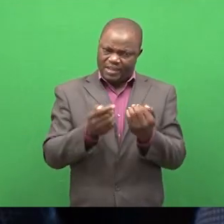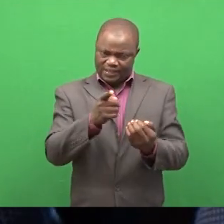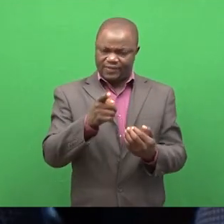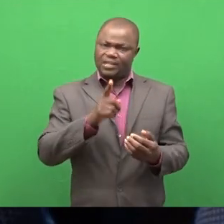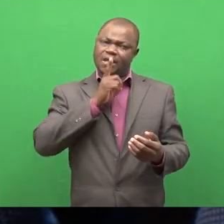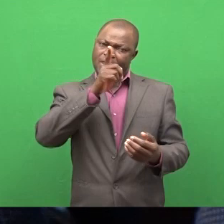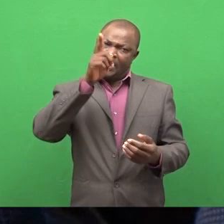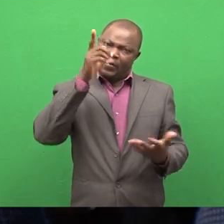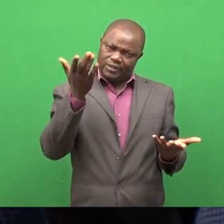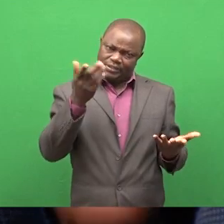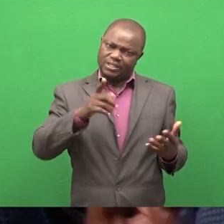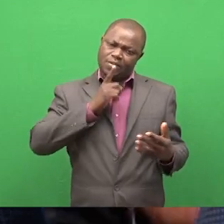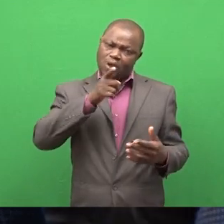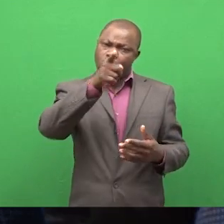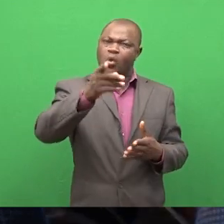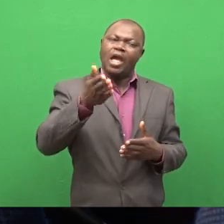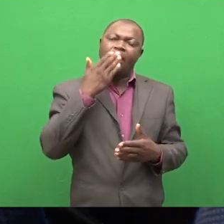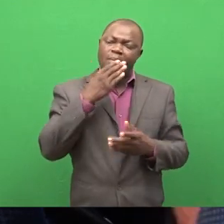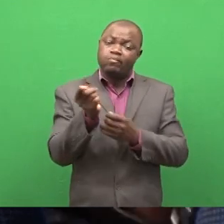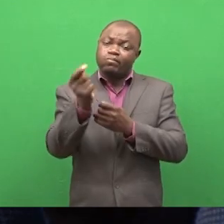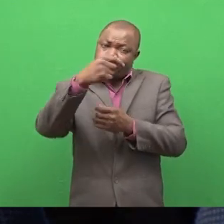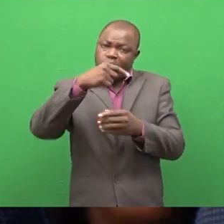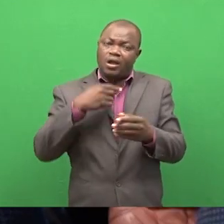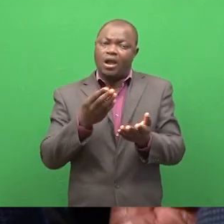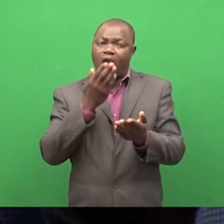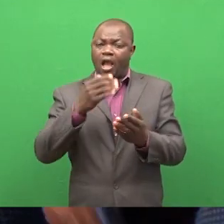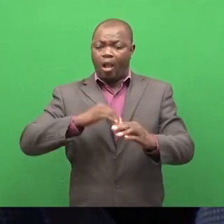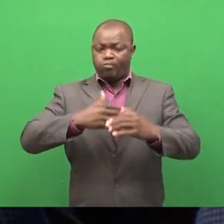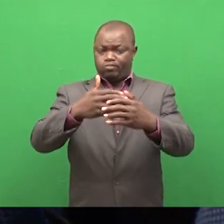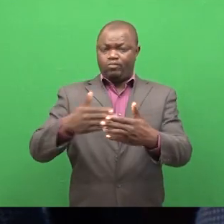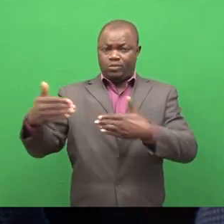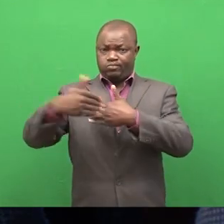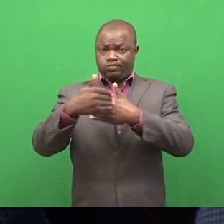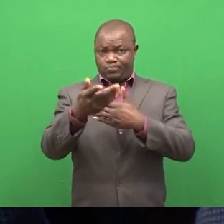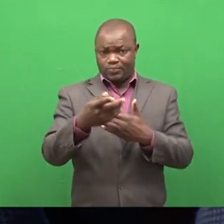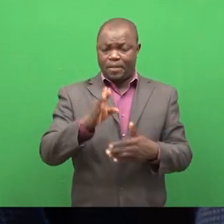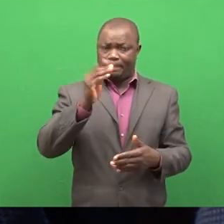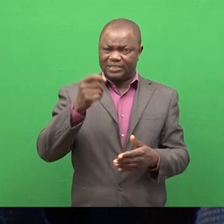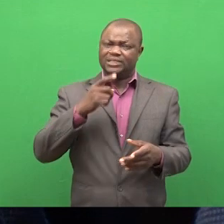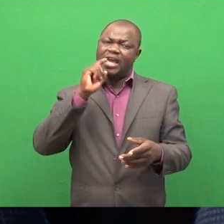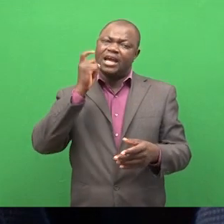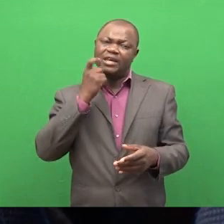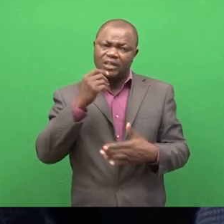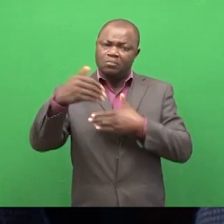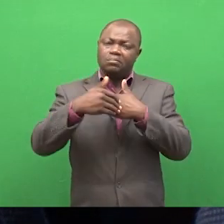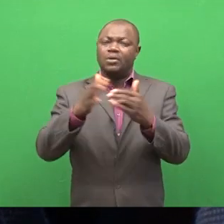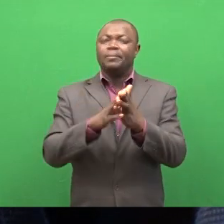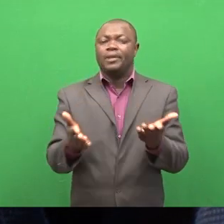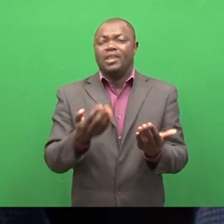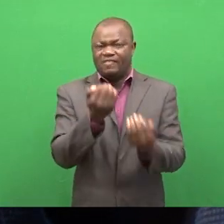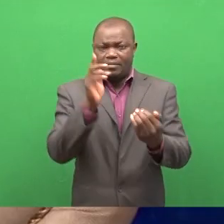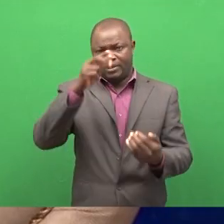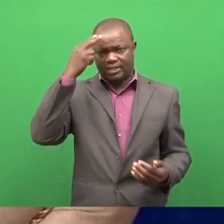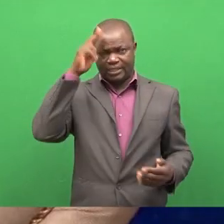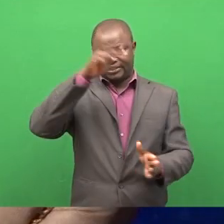ava ndeyekuti uri kutora hako mapiritsi aya ekudzivirira nhumbu asi hausi kuzvidzivirira pachirwere mwana onzwa